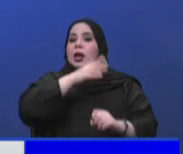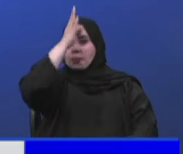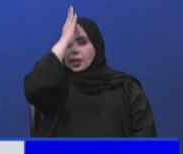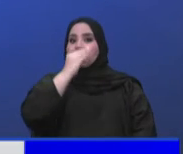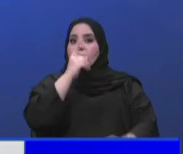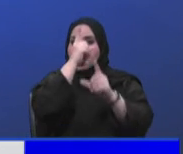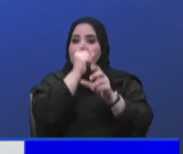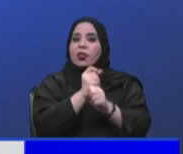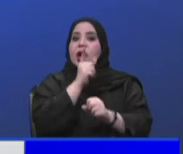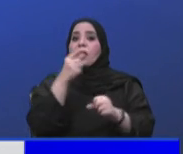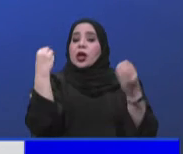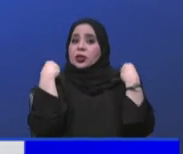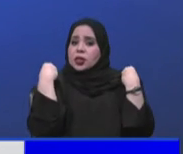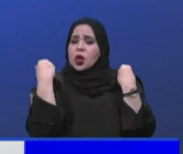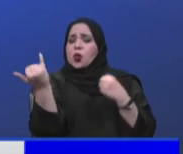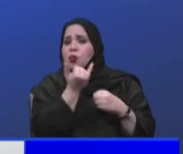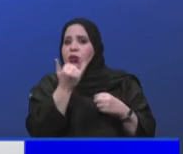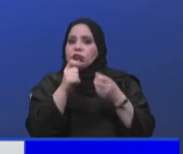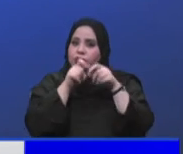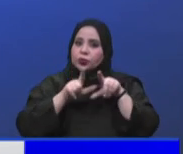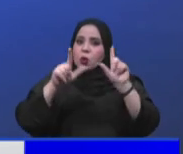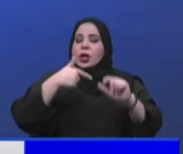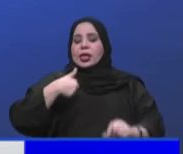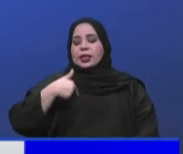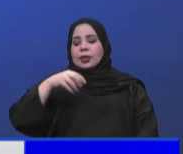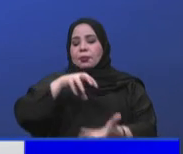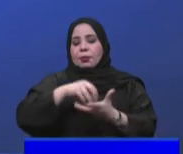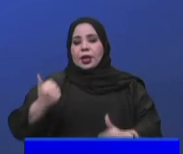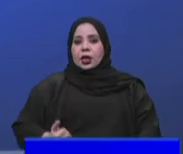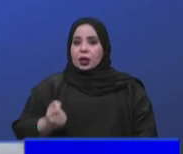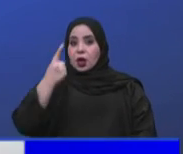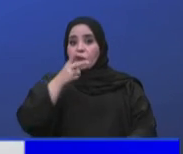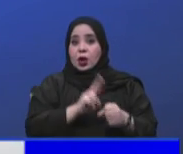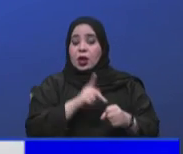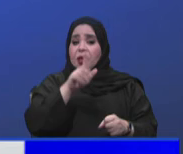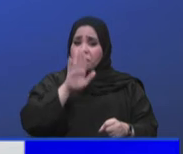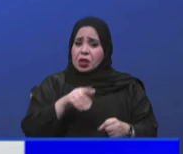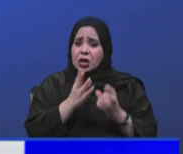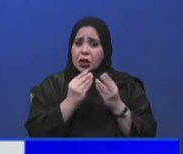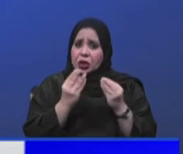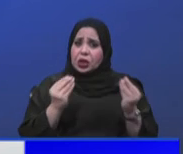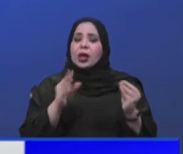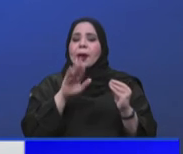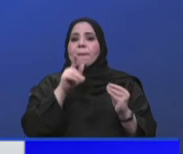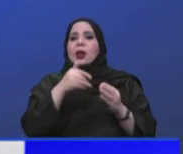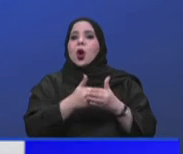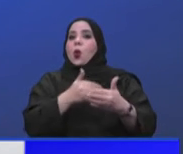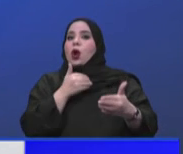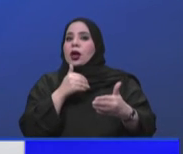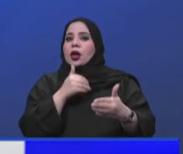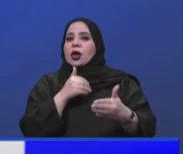جعل الرياضة عاملا رئيسيا للترويج للمملكة الغالية. قال سموه أن هناك مكاسب عديدة وراء تنظيم هذا